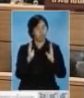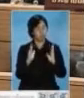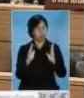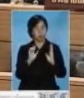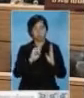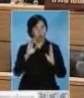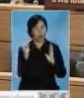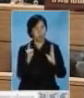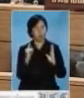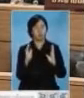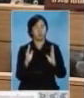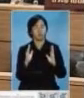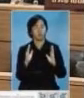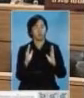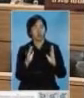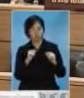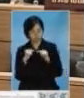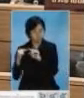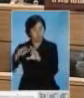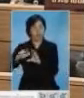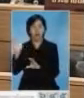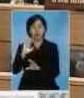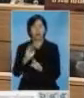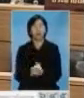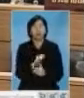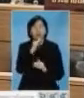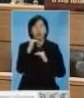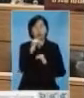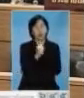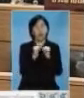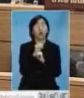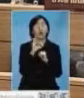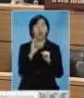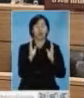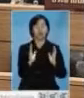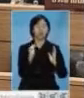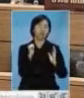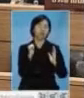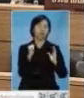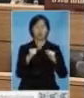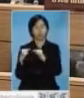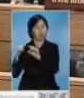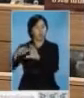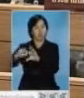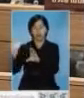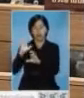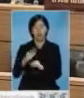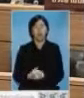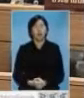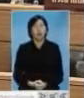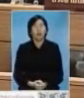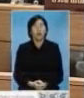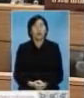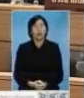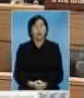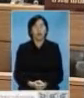วควรจะได้รับเพียง1เทอมเดียวถึงแม้ว่ากำหนดไว้6ปีอันนี้ผมก็ยังพอรับได้แล้วมาทำหน้าที่ท่